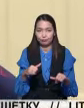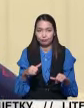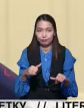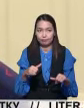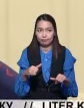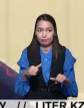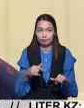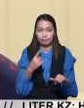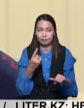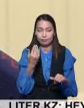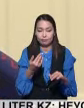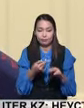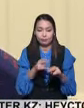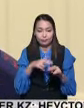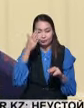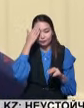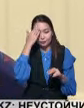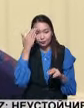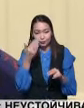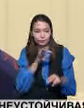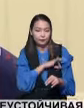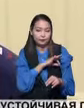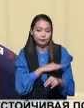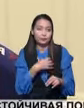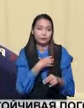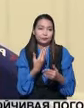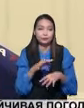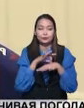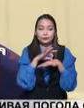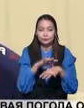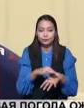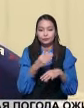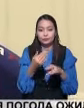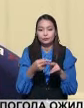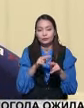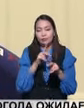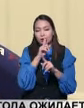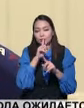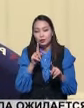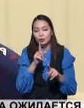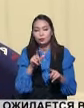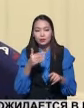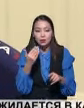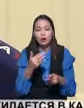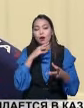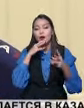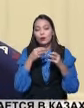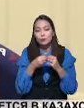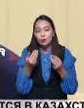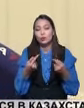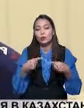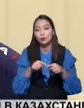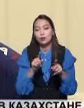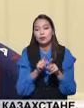избежать. Один из методов, который мы используем, заключается в сопровождении сначала детей с особенностями, чтобы они адаптировались в общем кругу